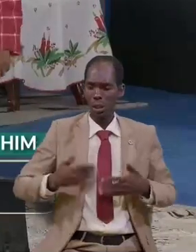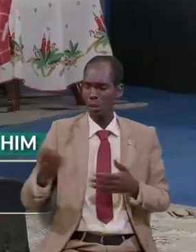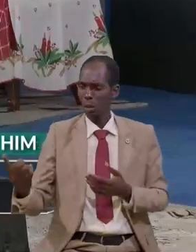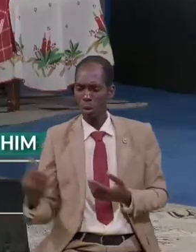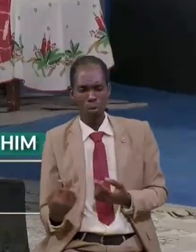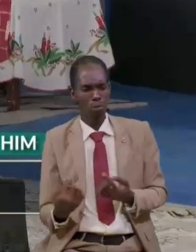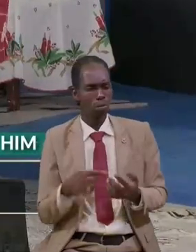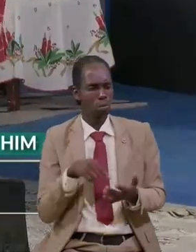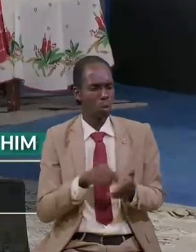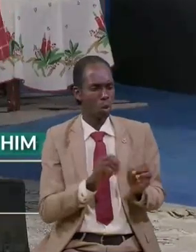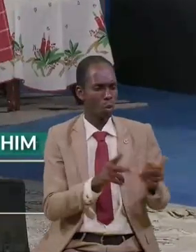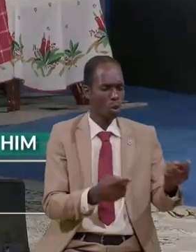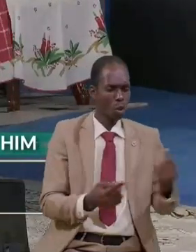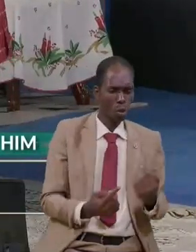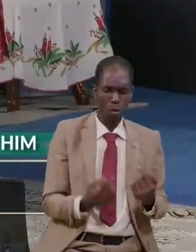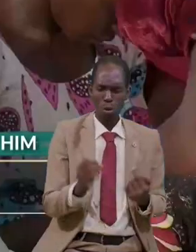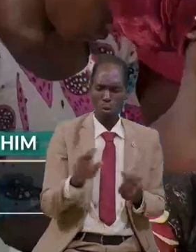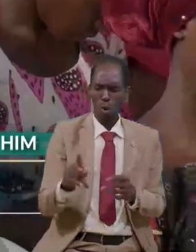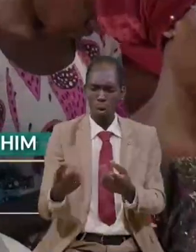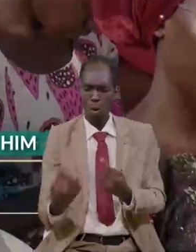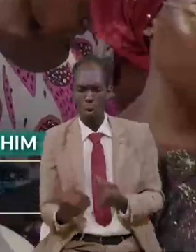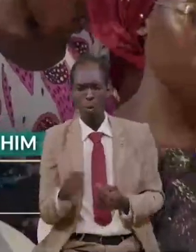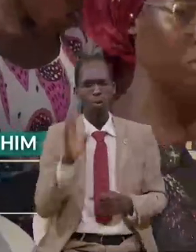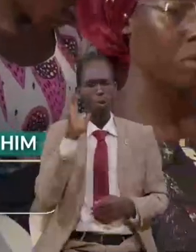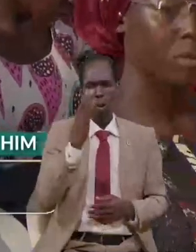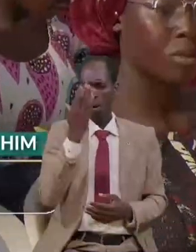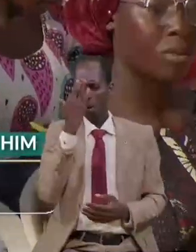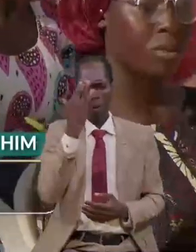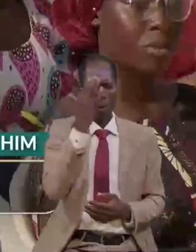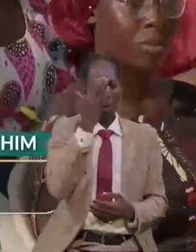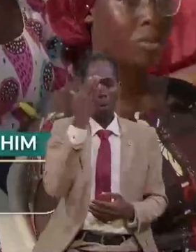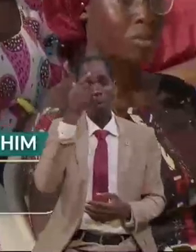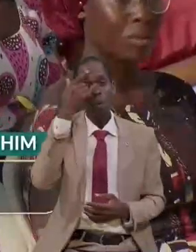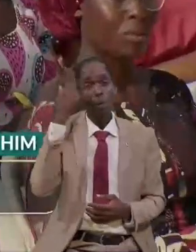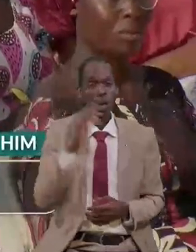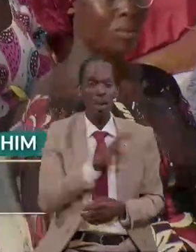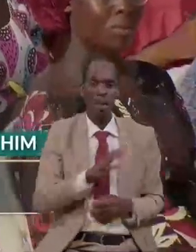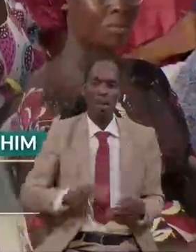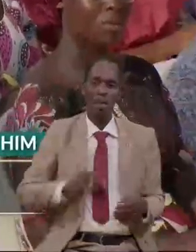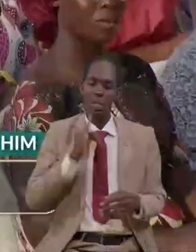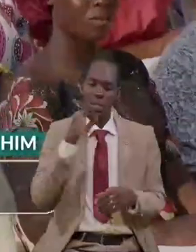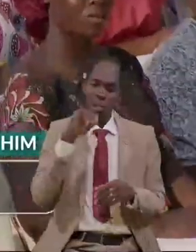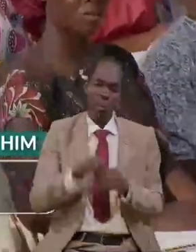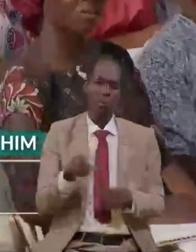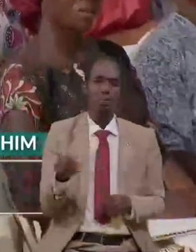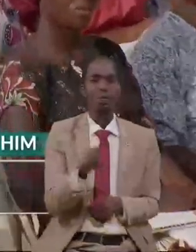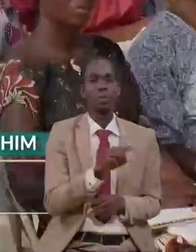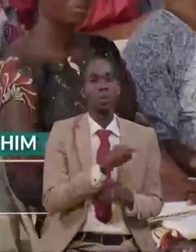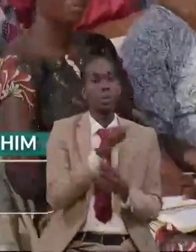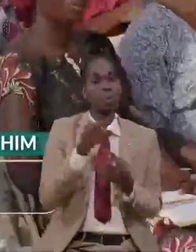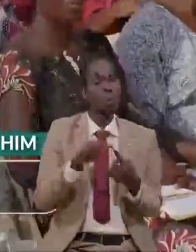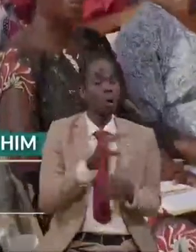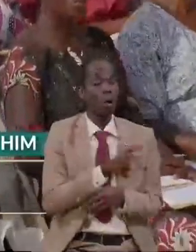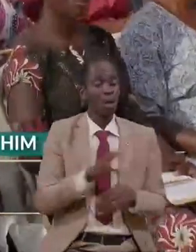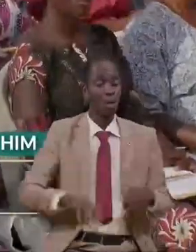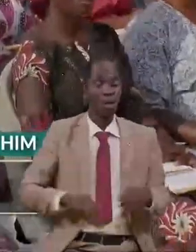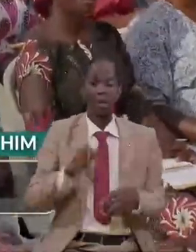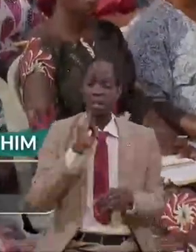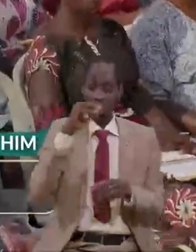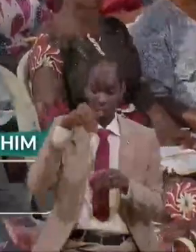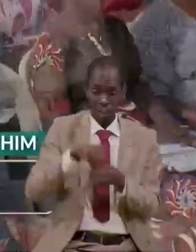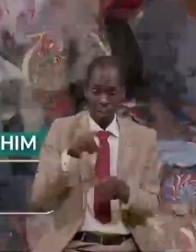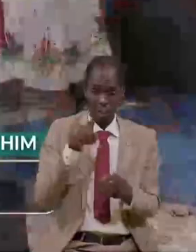vient. Tu discernes parce que Christ est en toi. Quand Christ est en toi et